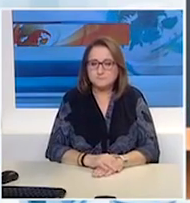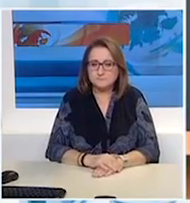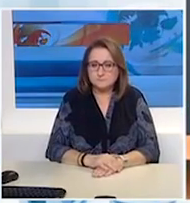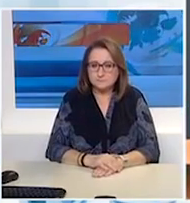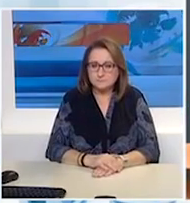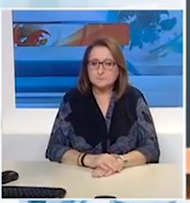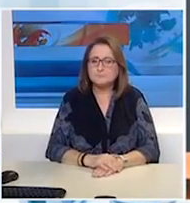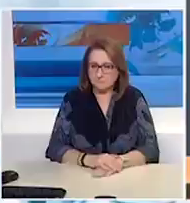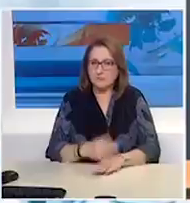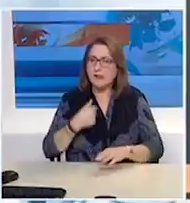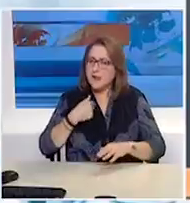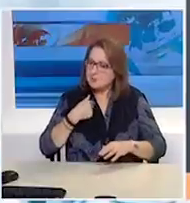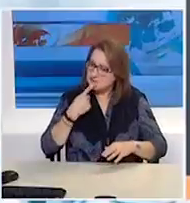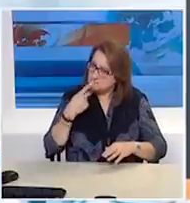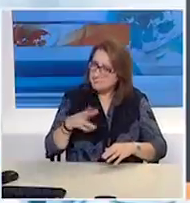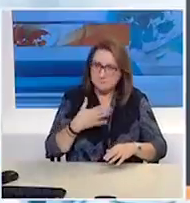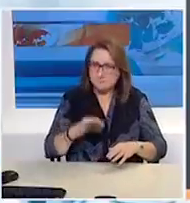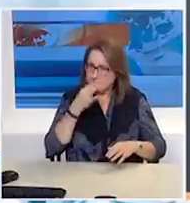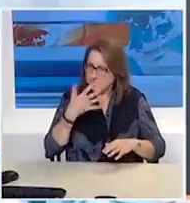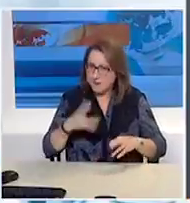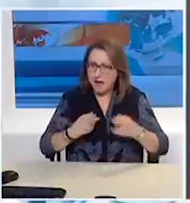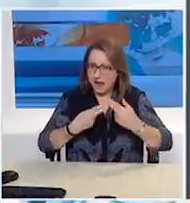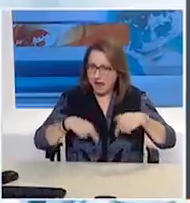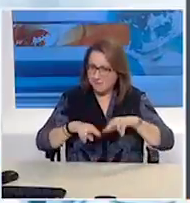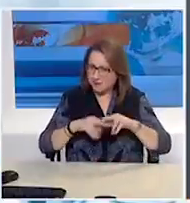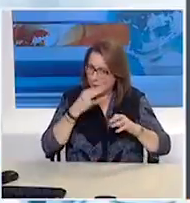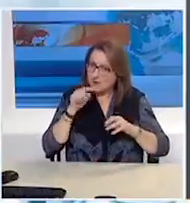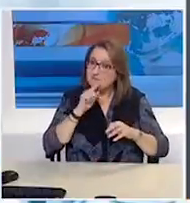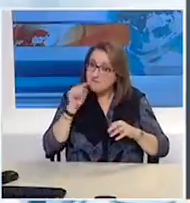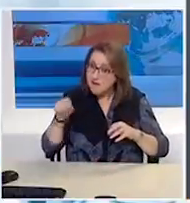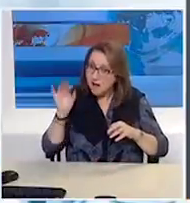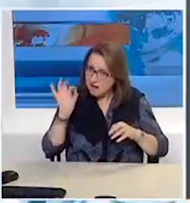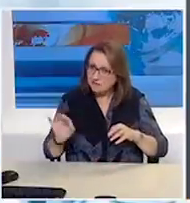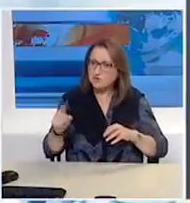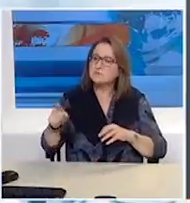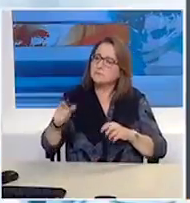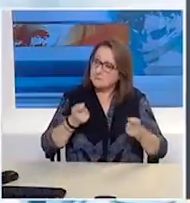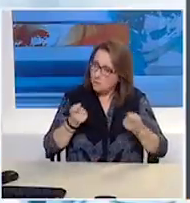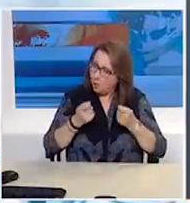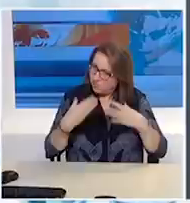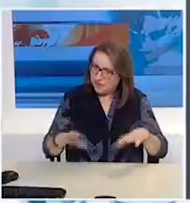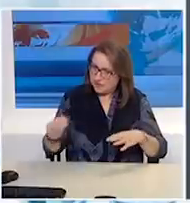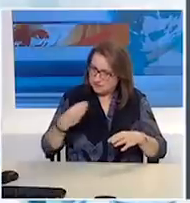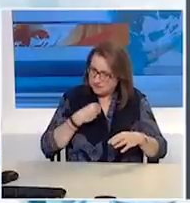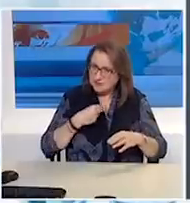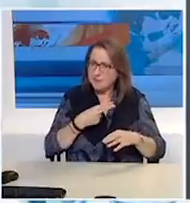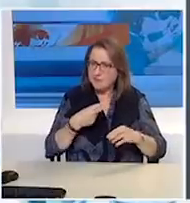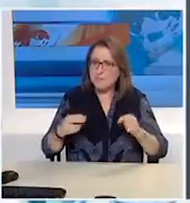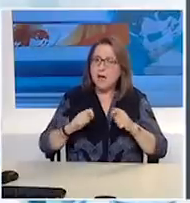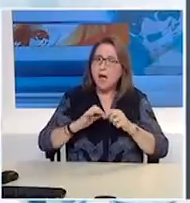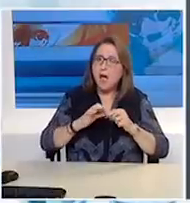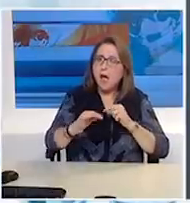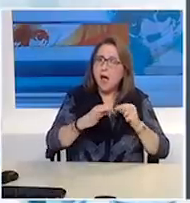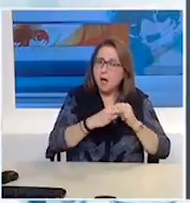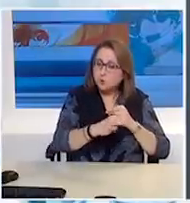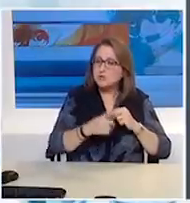έχει συζητηθεί από την Επιτροπή πρόσφατα και έχουν εκδοθεί μια σειρά από οδηγίες της Επιτροπής, οι οποίες επικεντρώνονται στα μέτρα της απόστασης, στην εκπαίδευση